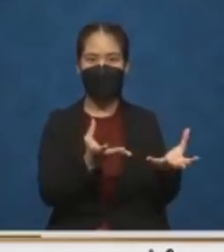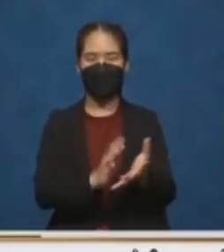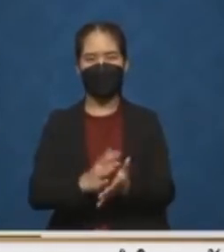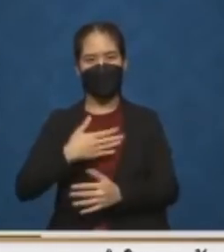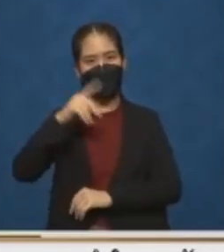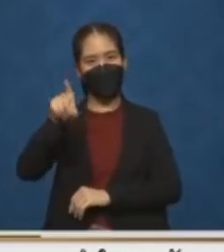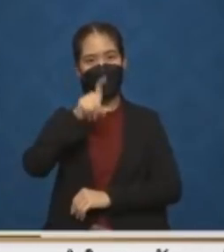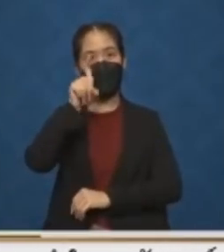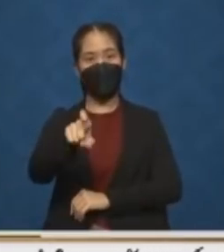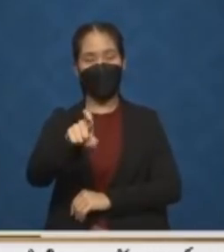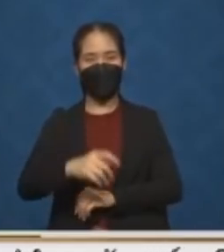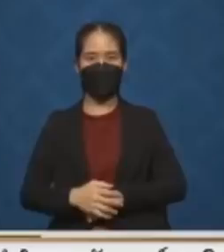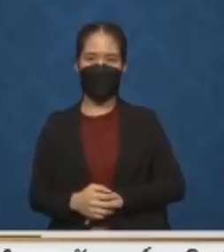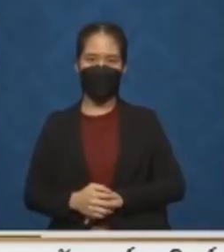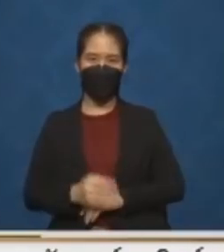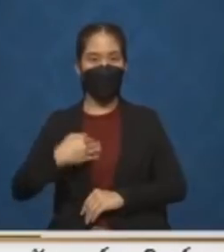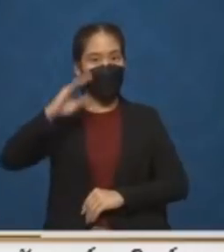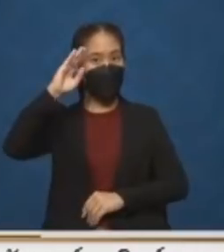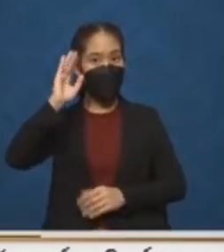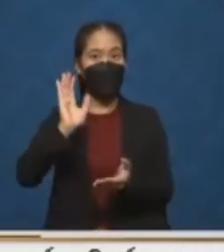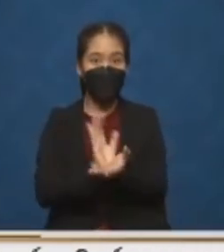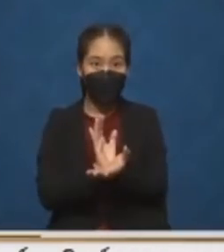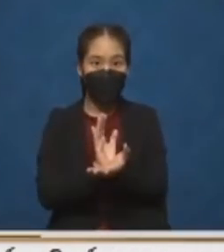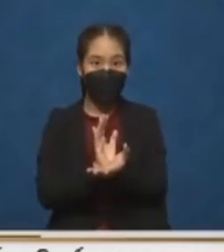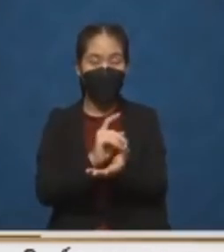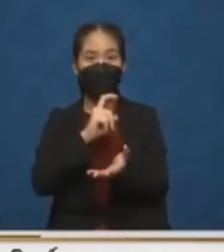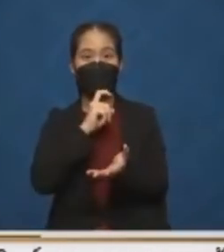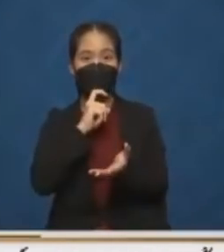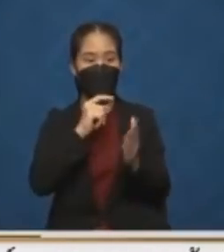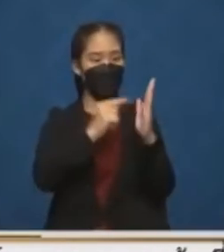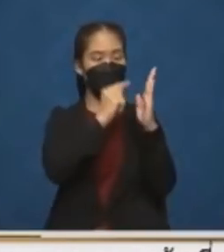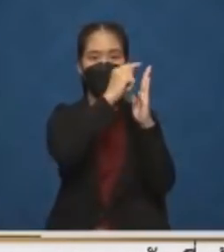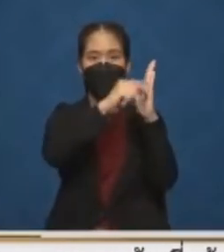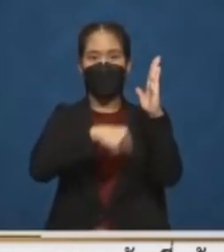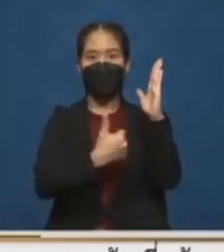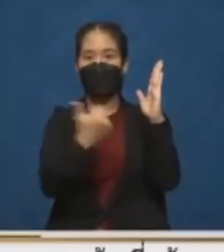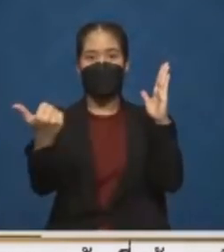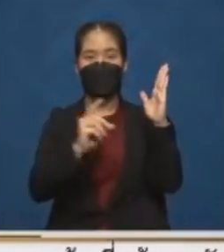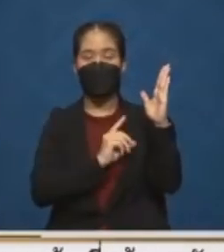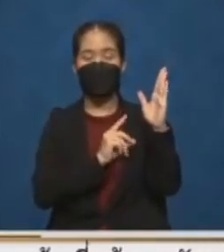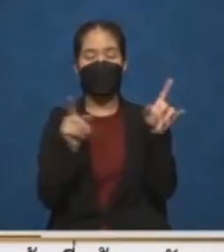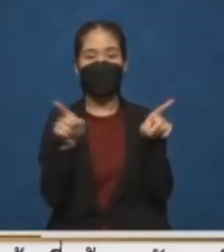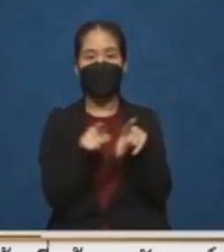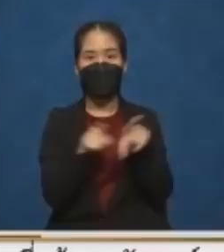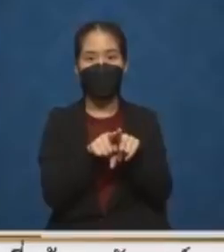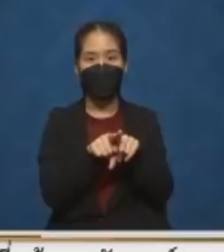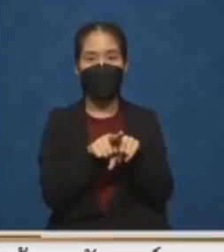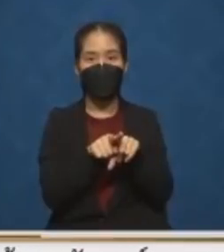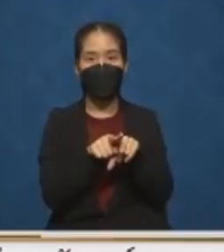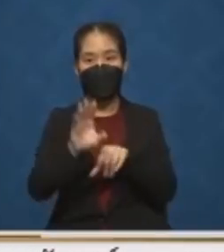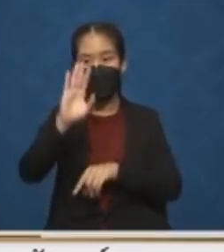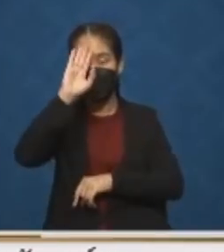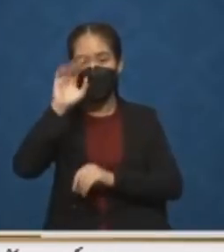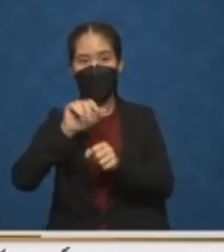ท่ประทานว่าลดตำรวในสอบพออื่ๆเขากไปรบส่ผู้ปวดเหืกันทำไมไมไดรบการฉีด